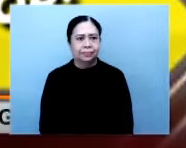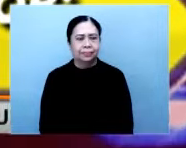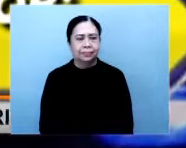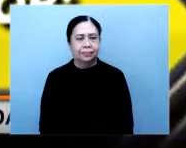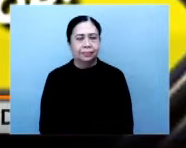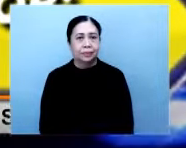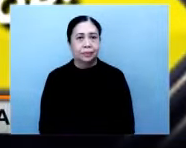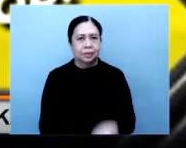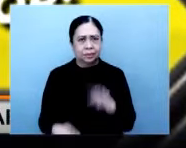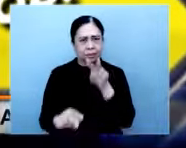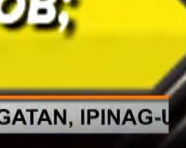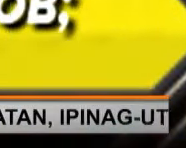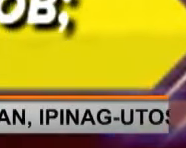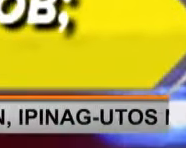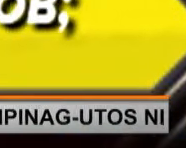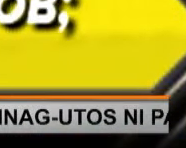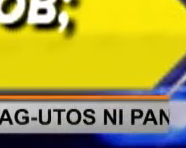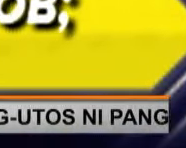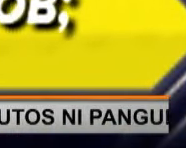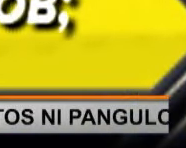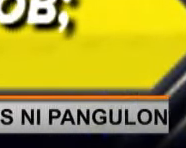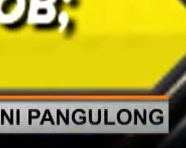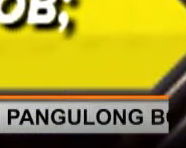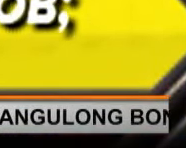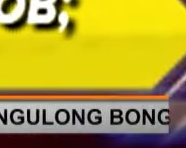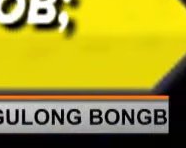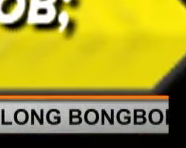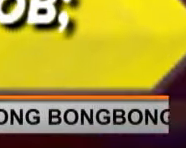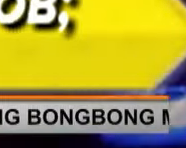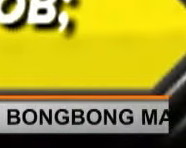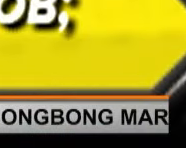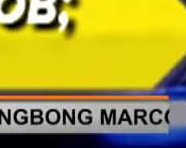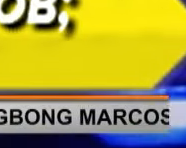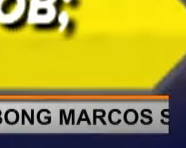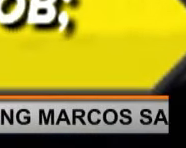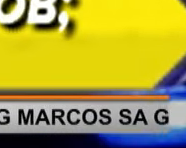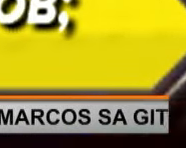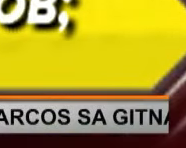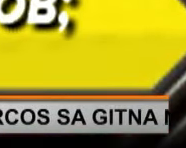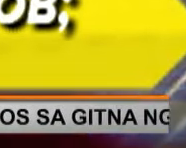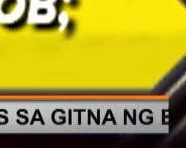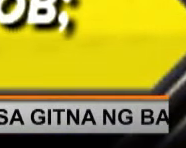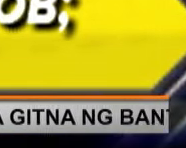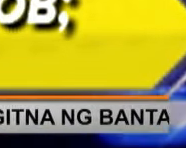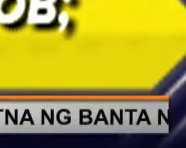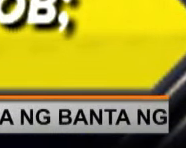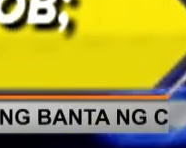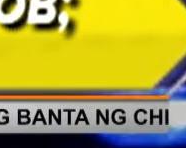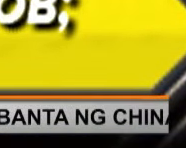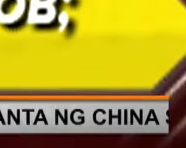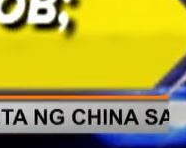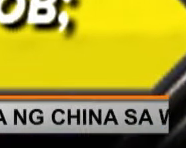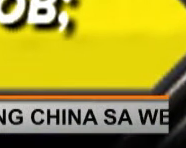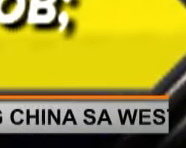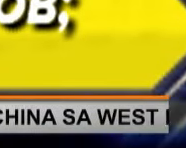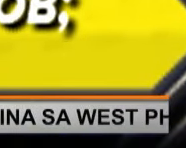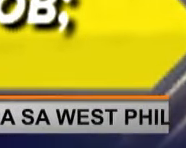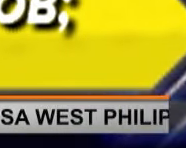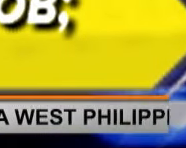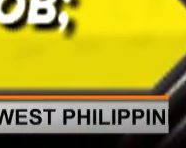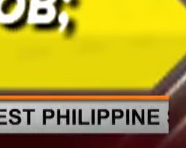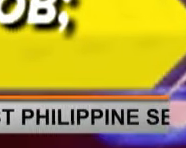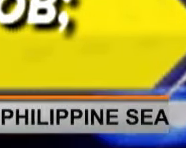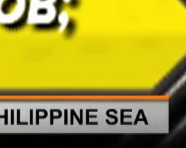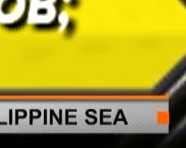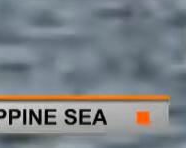Matatanaw sa video na ito ang tumob na bangka sa karagatang sakop ng Barangay San Rafael sa Burdeos, Quezon. Pasado alas 6 kagabi nang mangyari